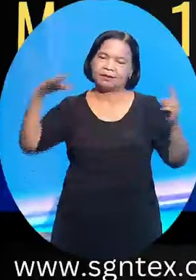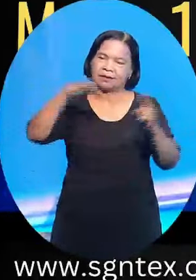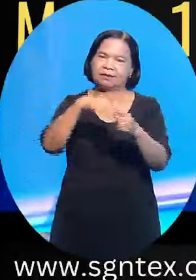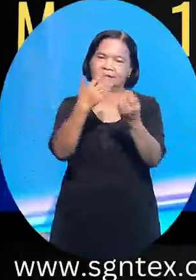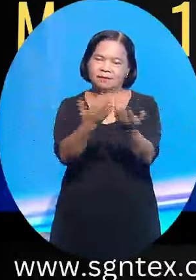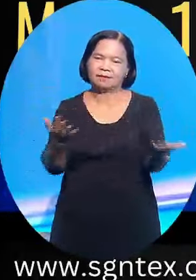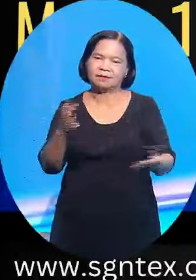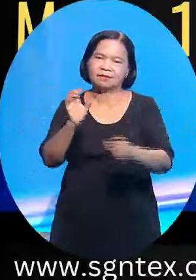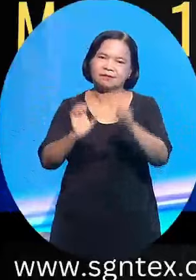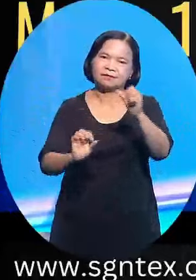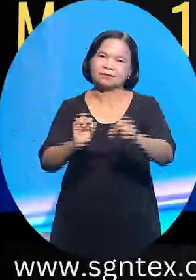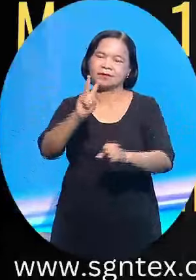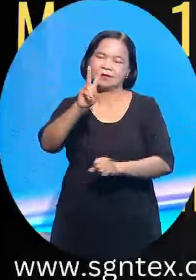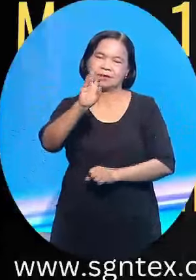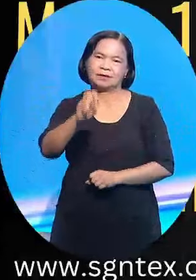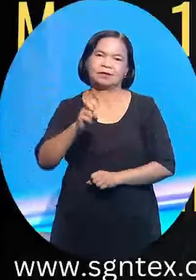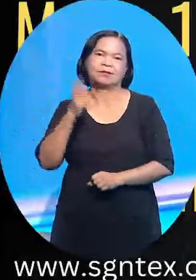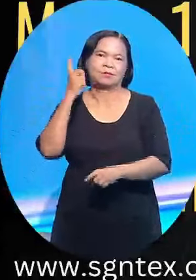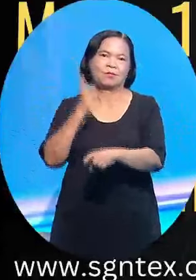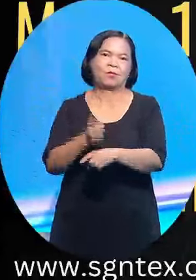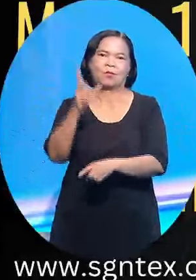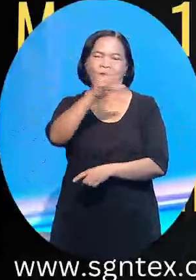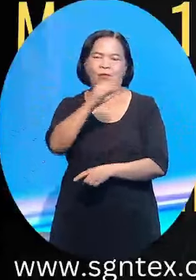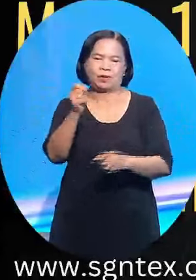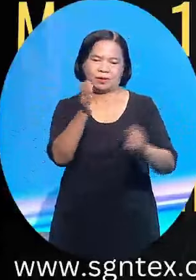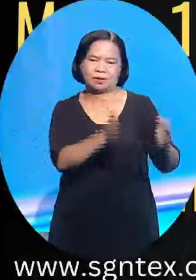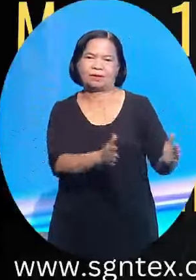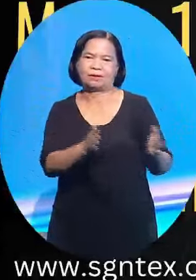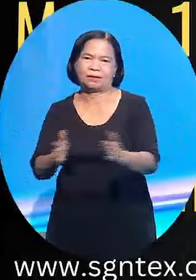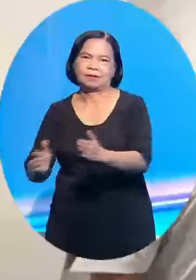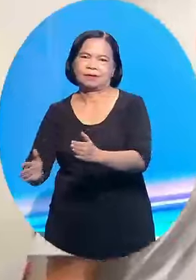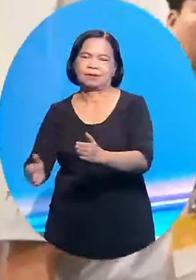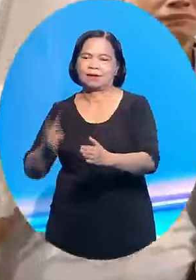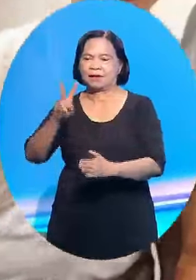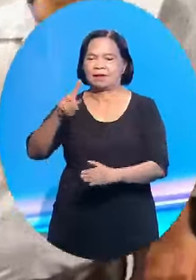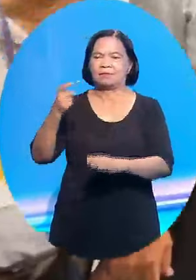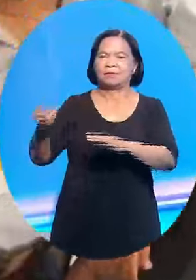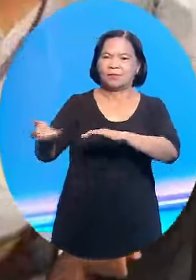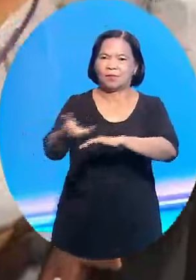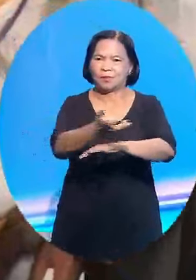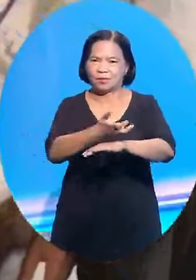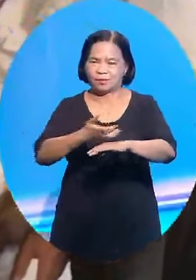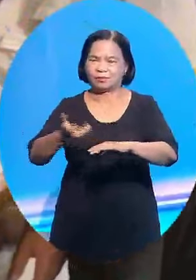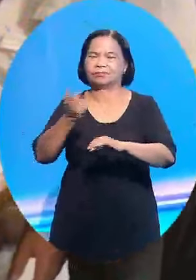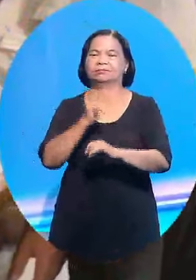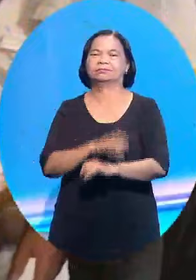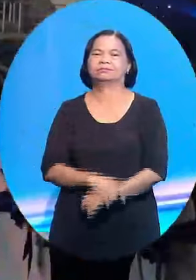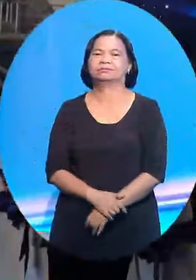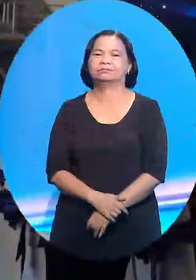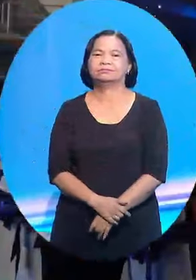năm 2022, với 1.700 gian hàng triển lãm đến từ 21 quốc gia và vùng lãnh thổ.